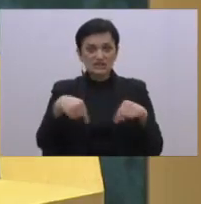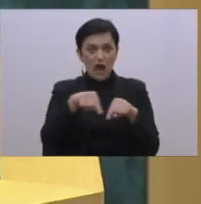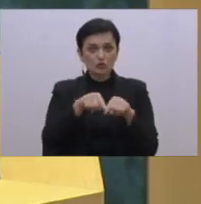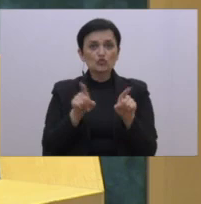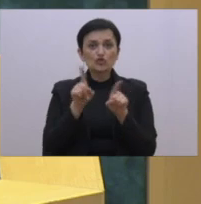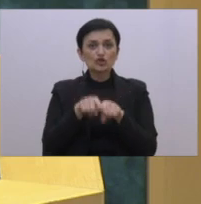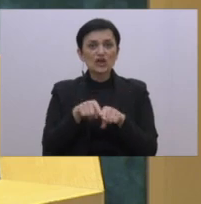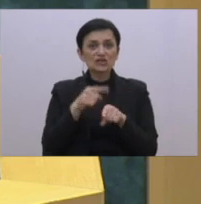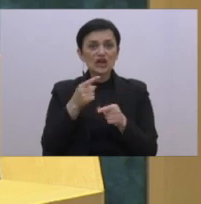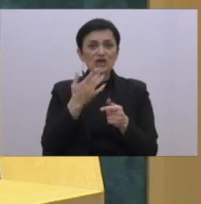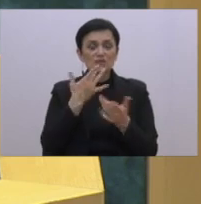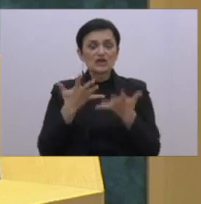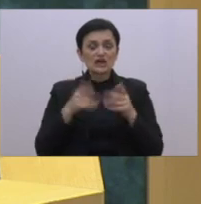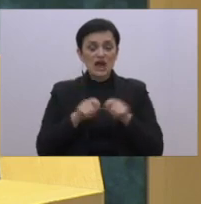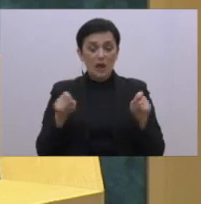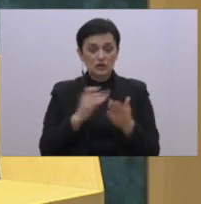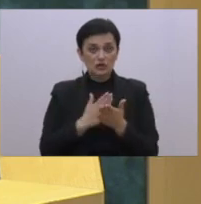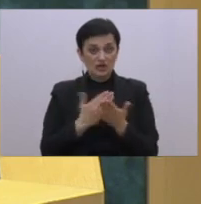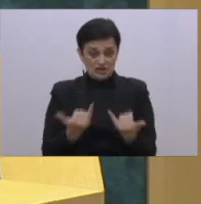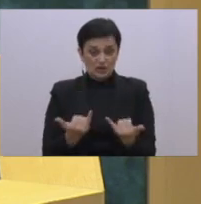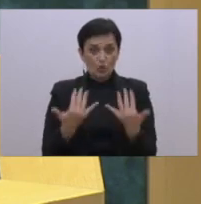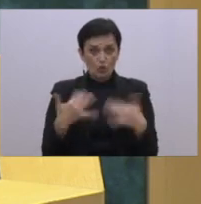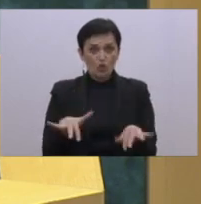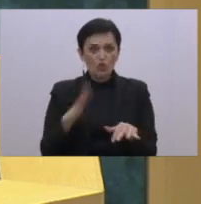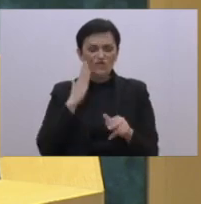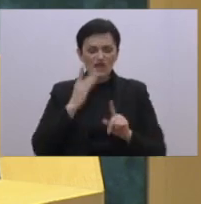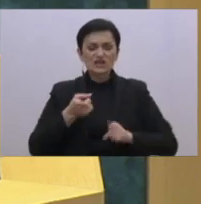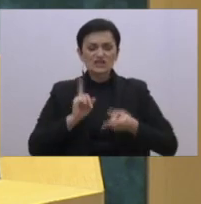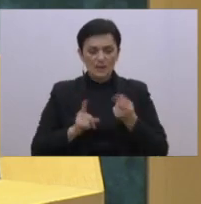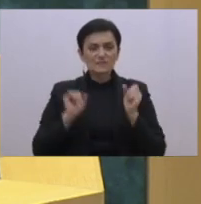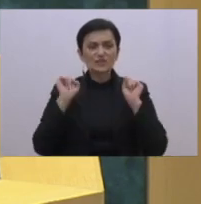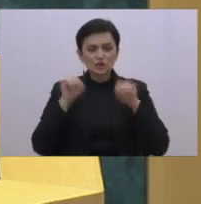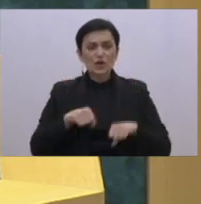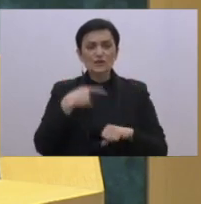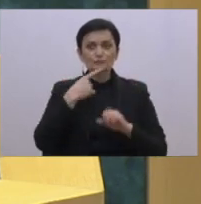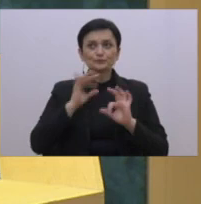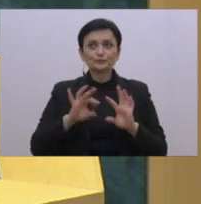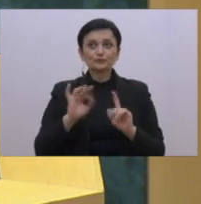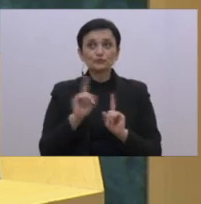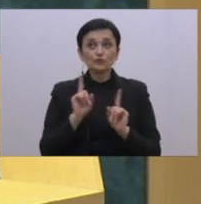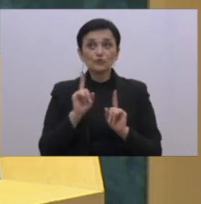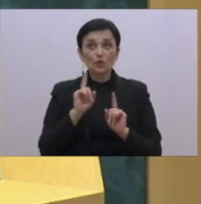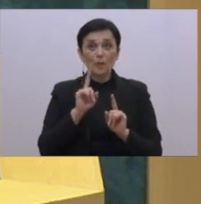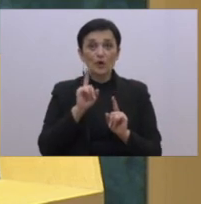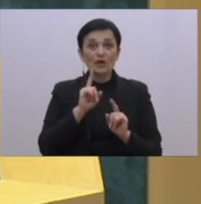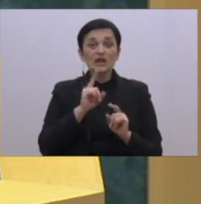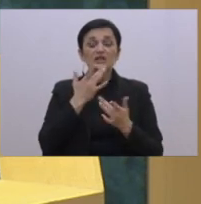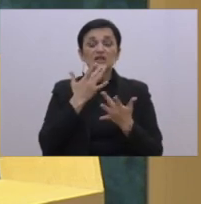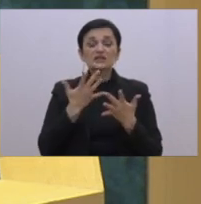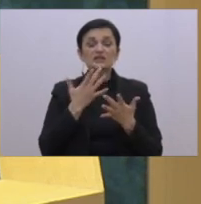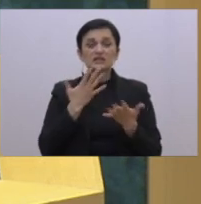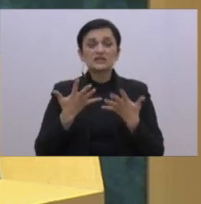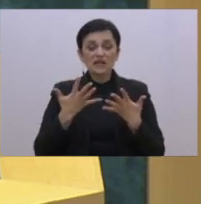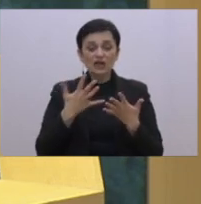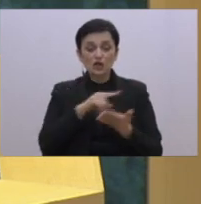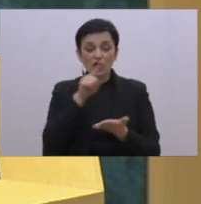ისეთაც გამჭვირვალეა. დღეს უკვე დანამდვილებით შეიძლება იმის თქმა, რომ საჯარო საკითხებზე გადაწყვეტილების